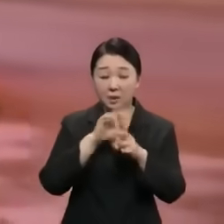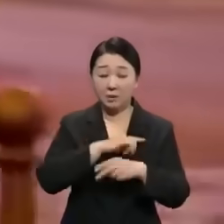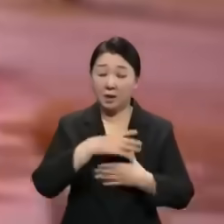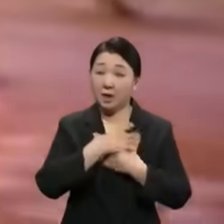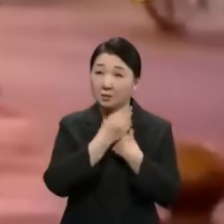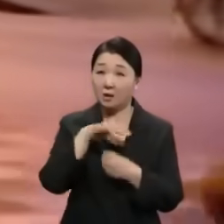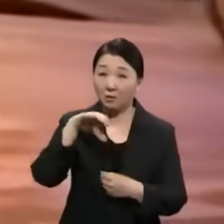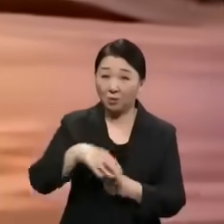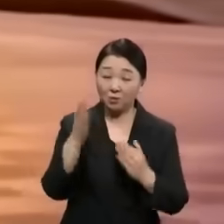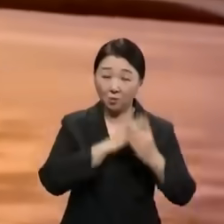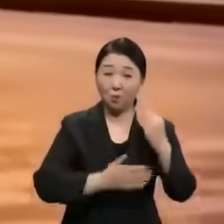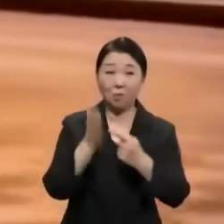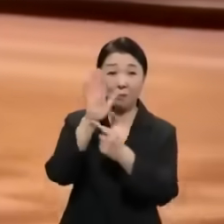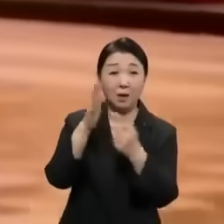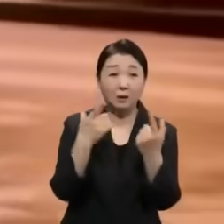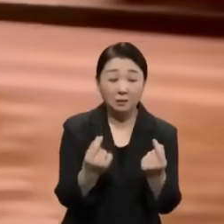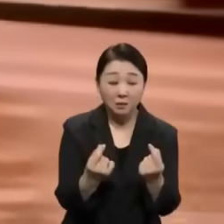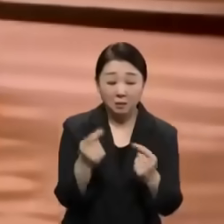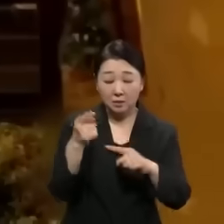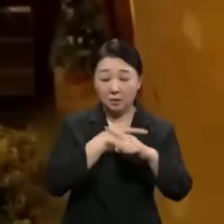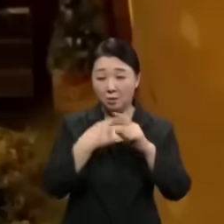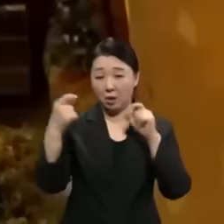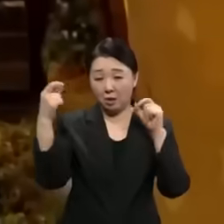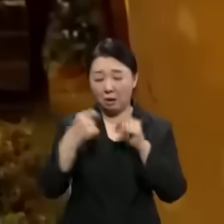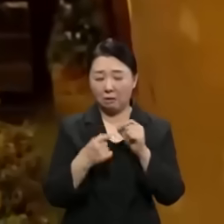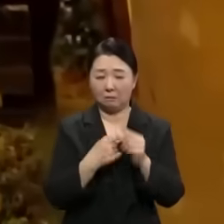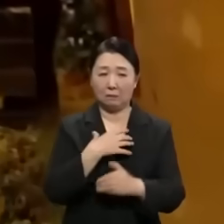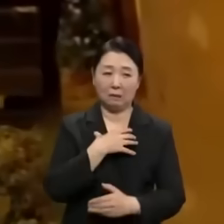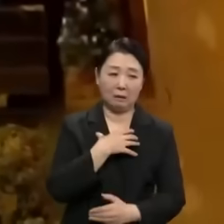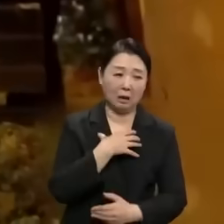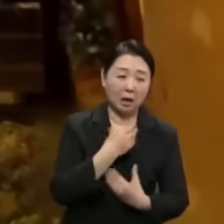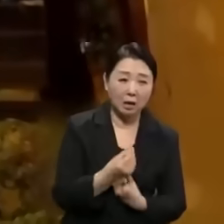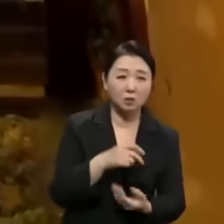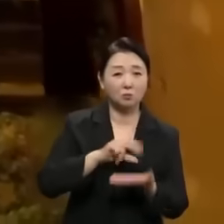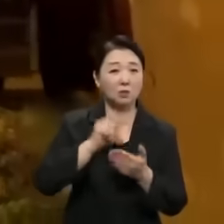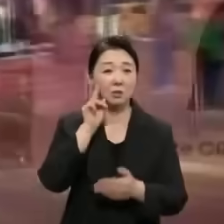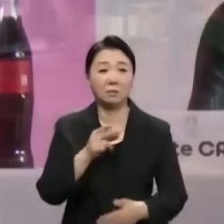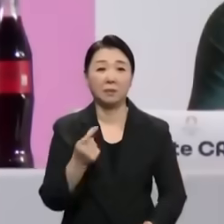될 거라고 공언했지만 대회를 앞두고 치안에 대한 우려가 커지고 있습니다.